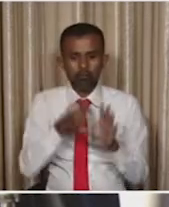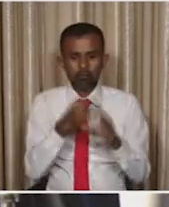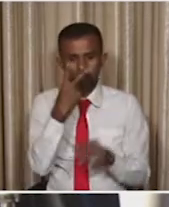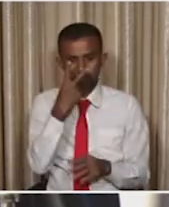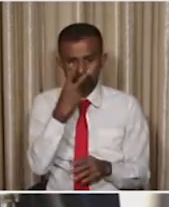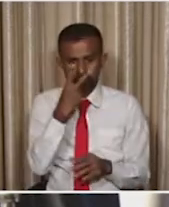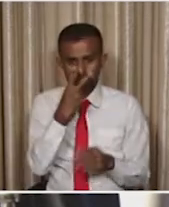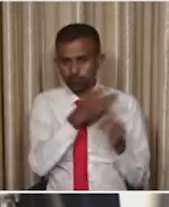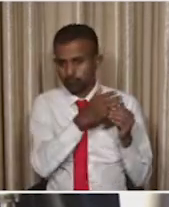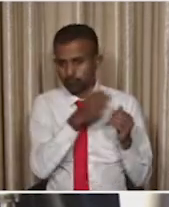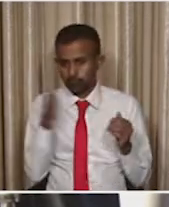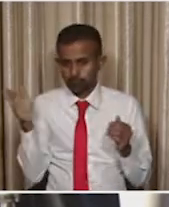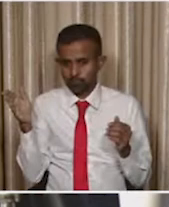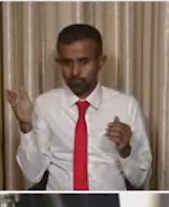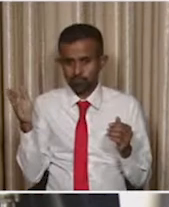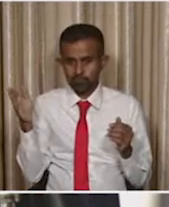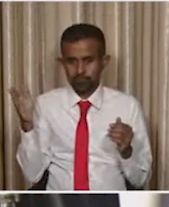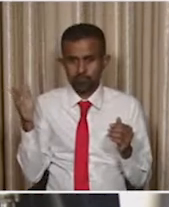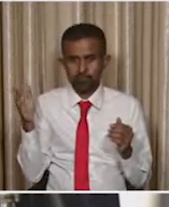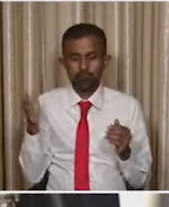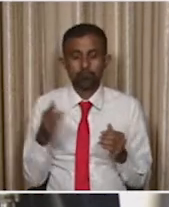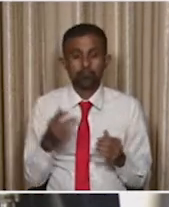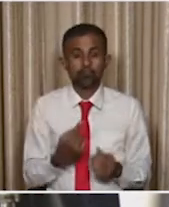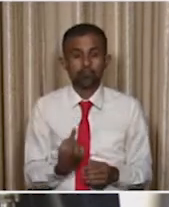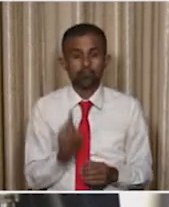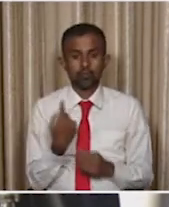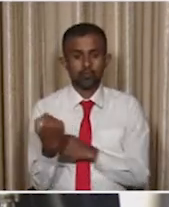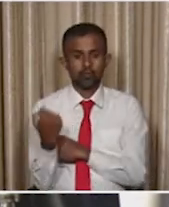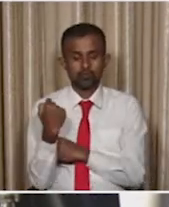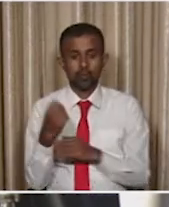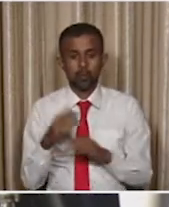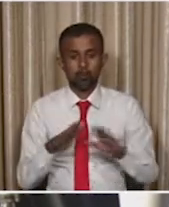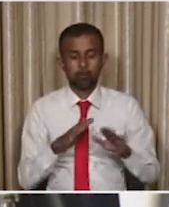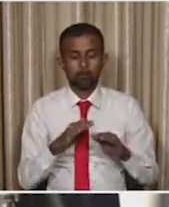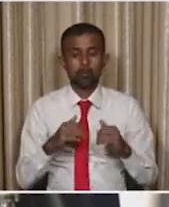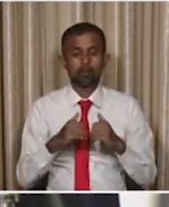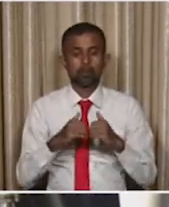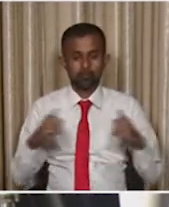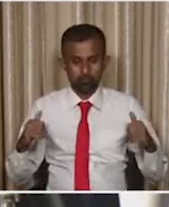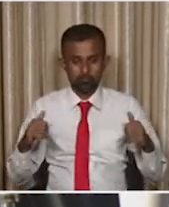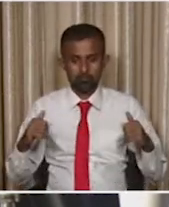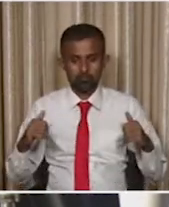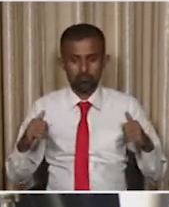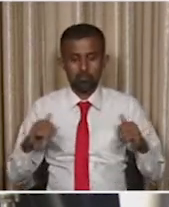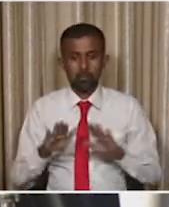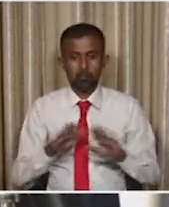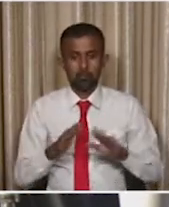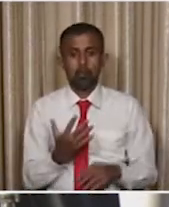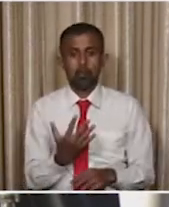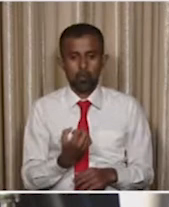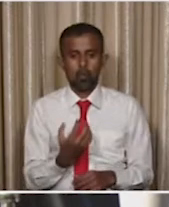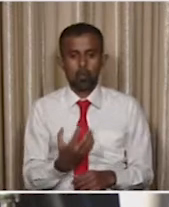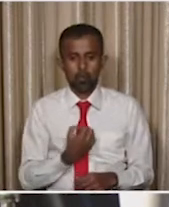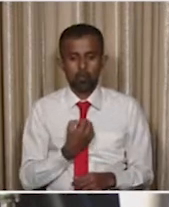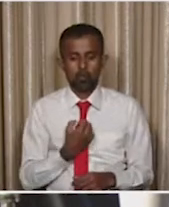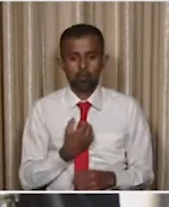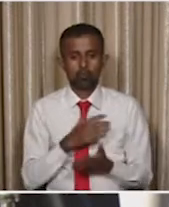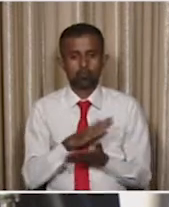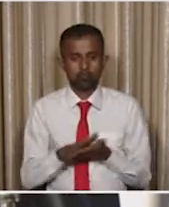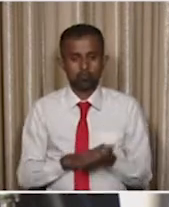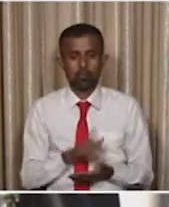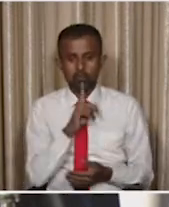ஒழிக்கப்பட வேண்டும் ஒரு சமஸ்டி அரசியலமைப்பு கொண்டுவரப்பட வேண்டும் என்ற நிலைப்பாடுகளை நாங்கள் வலியுறுத்தி வந்திருக்கிறோம் அது ஜேவிபியிடம் தேசிய மக்கள் சக்தியிடமும் அந்த கோரிக்கைகள்